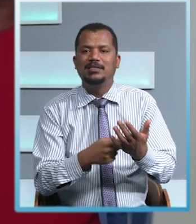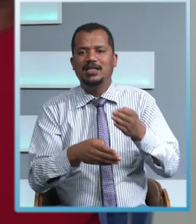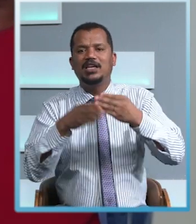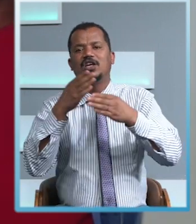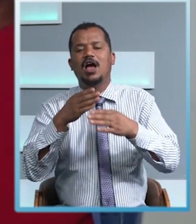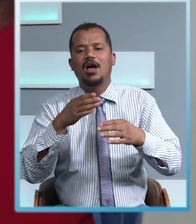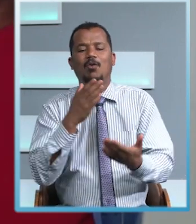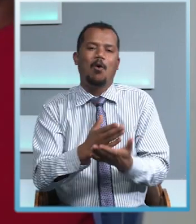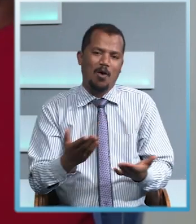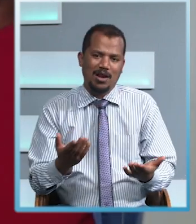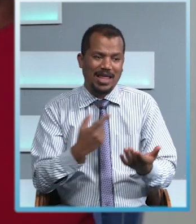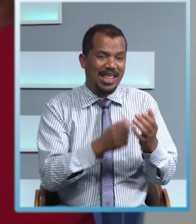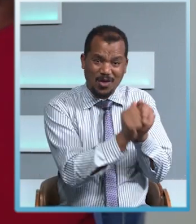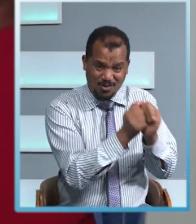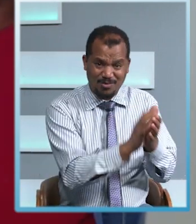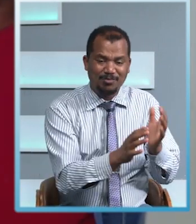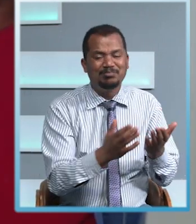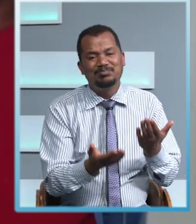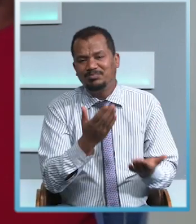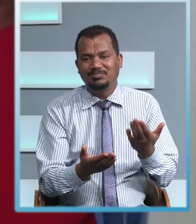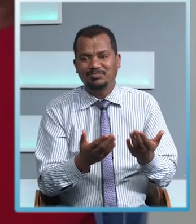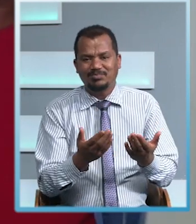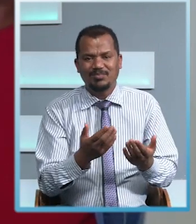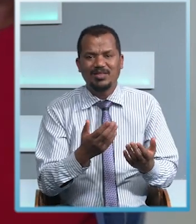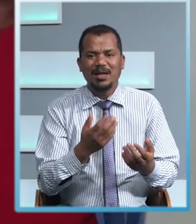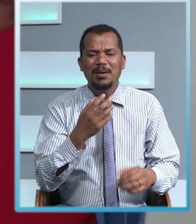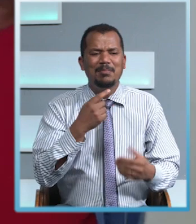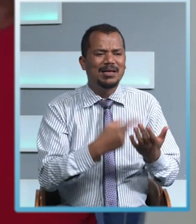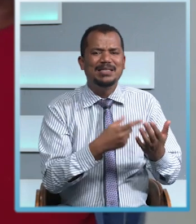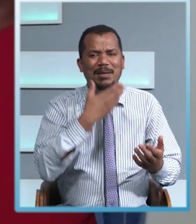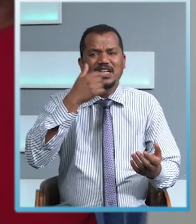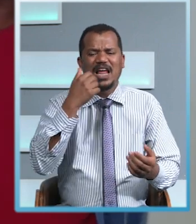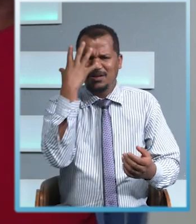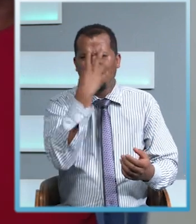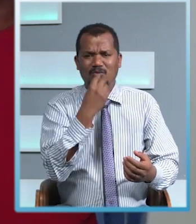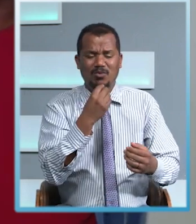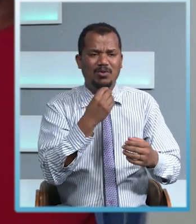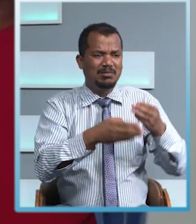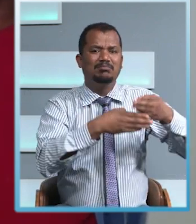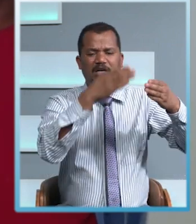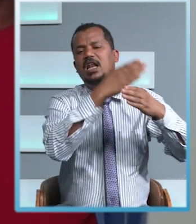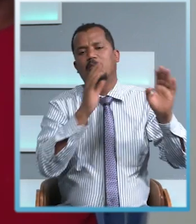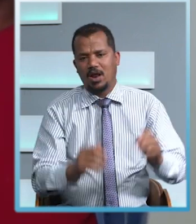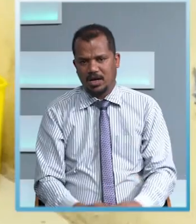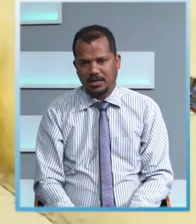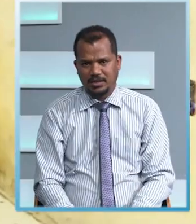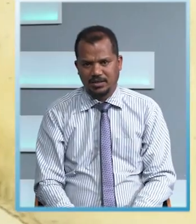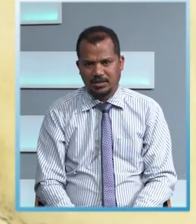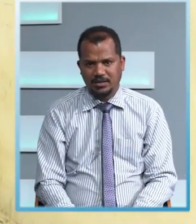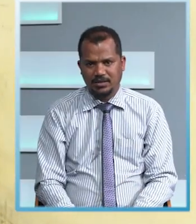በዚህ ደረጃ ቆሟል። ይህንን የወደመውን ምናልባት ስንት ጥፍ ባማረና በተሻለ ሁኔታ